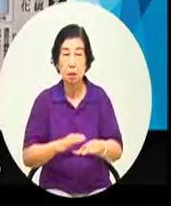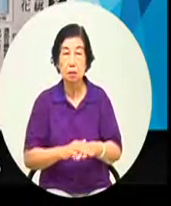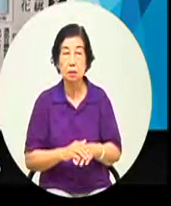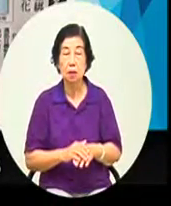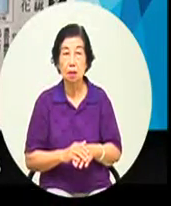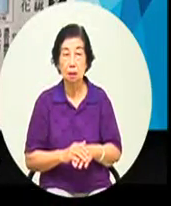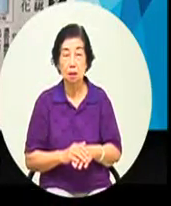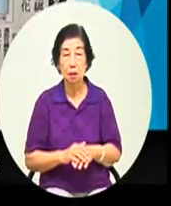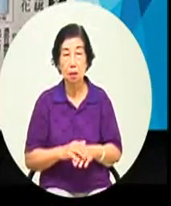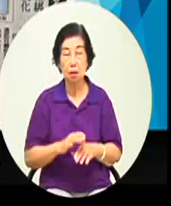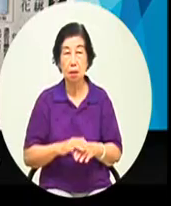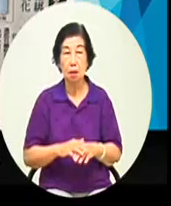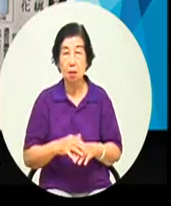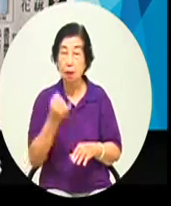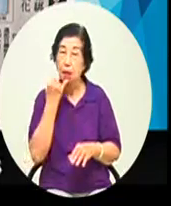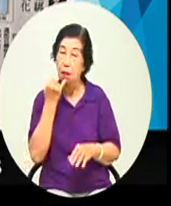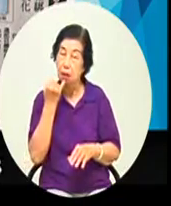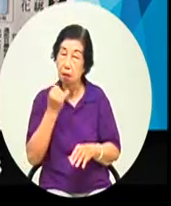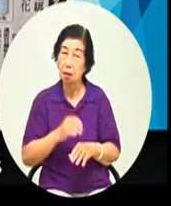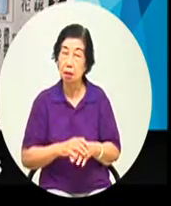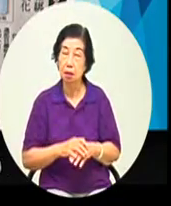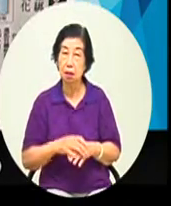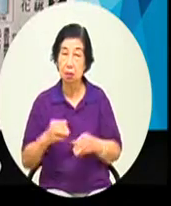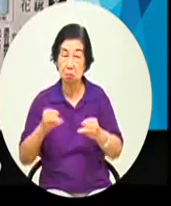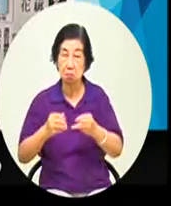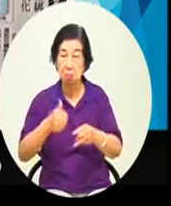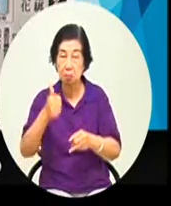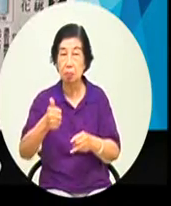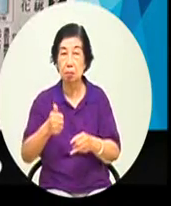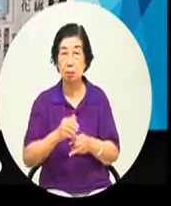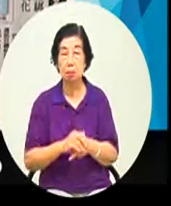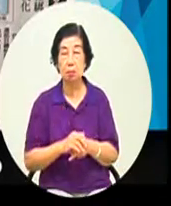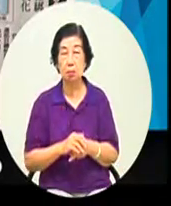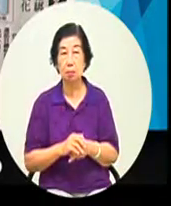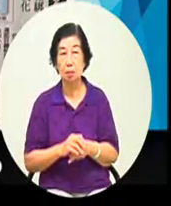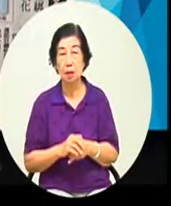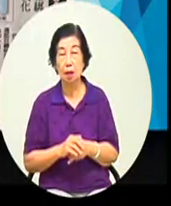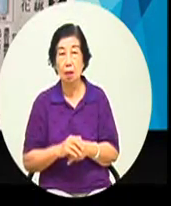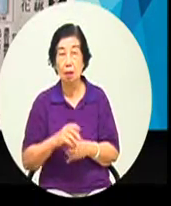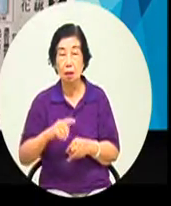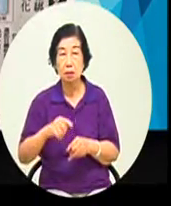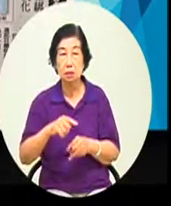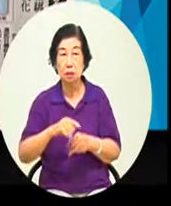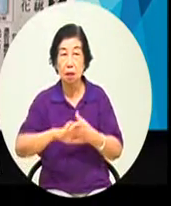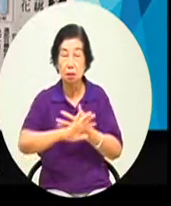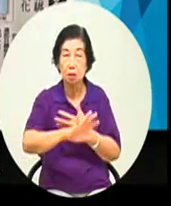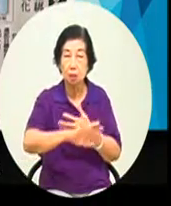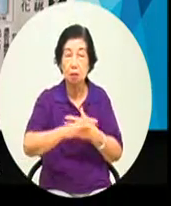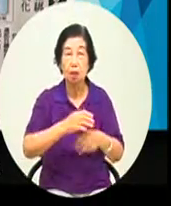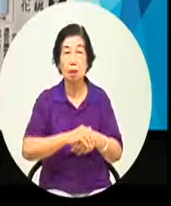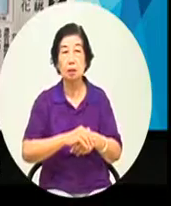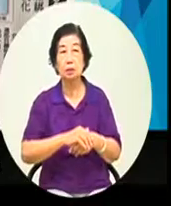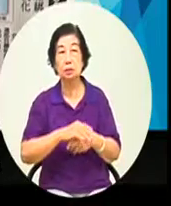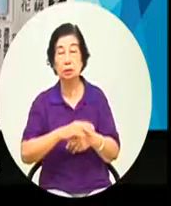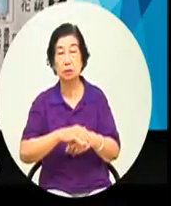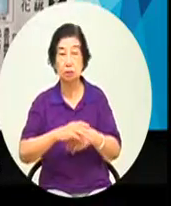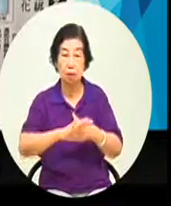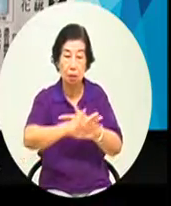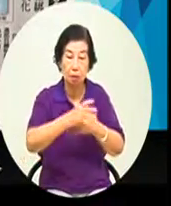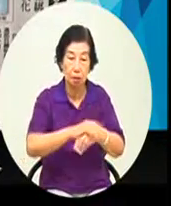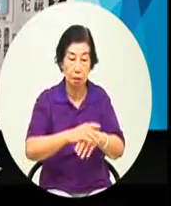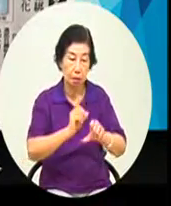法去让我们的 Uber 在我们台湾消失，不敢讲完全消失，至少减